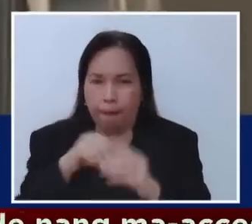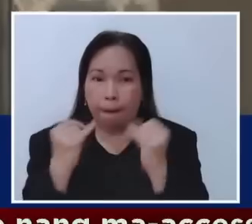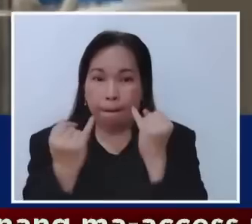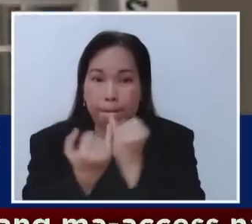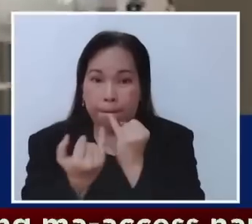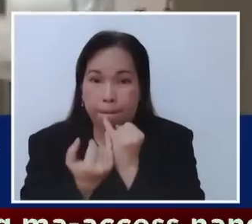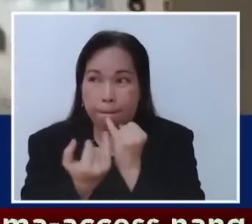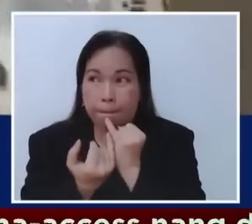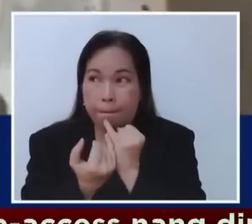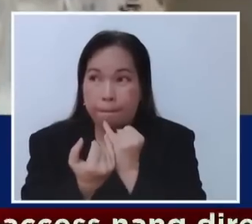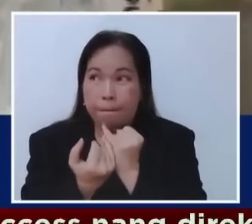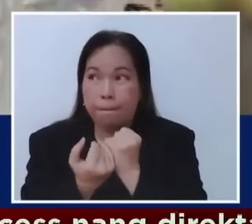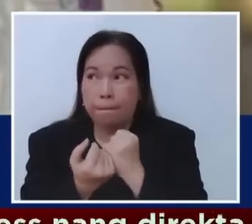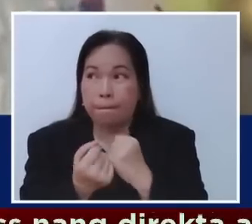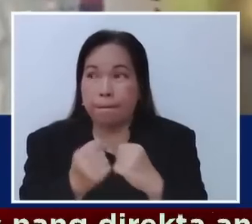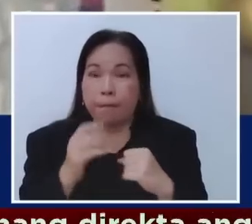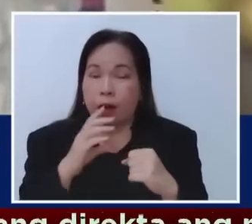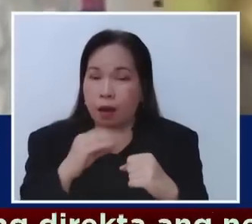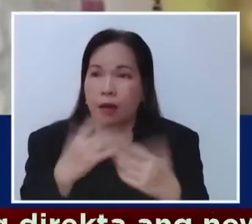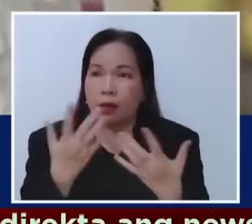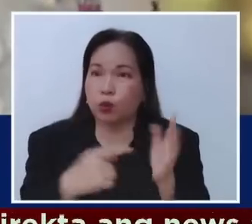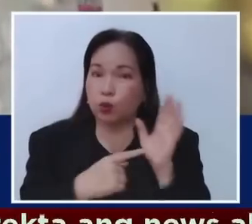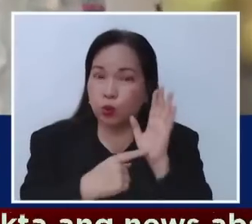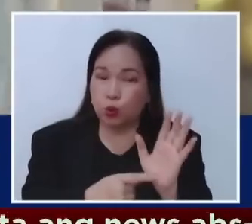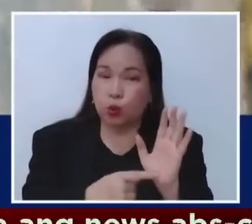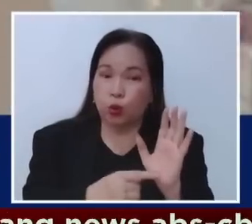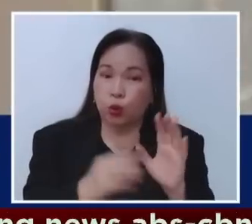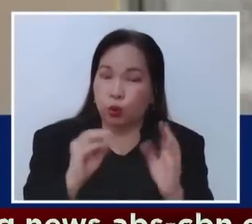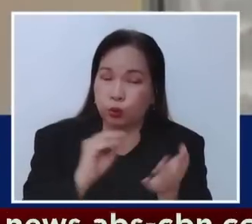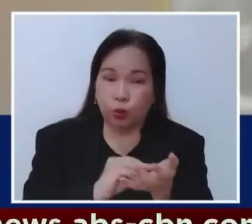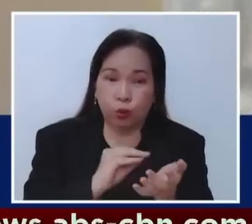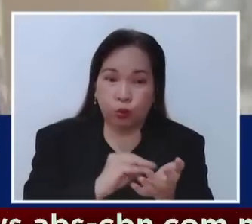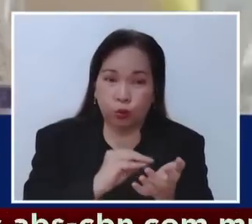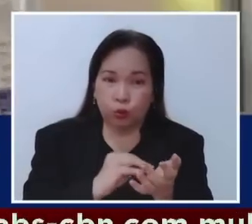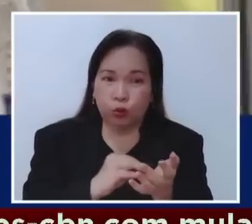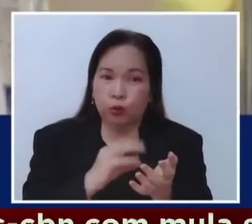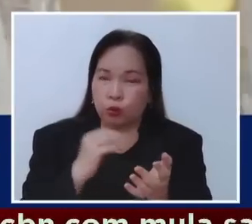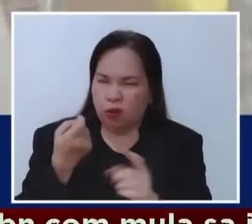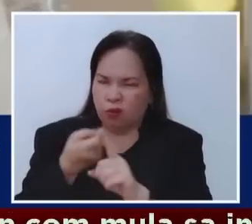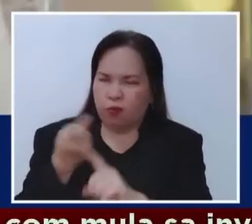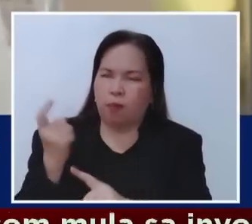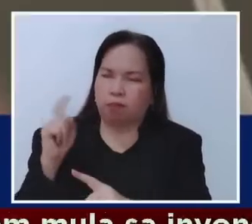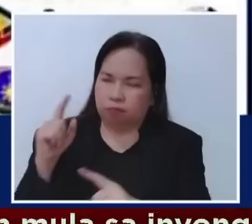pasyente at makapagpapakita ng rekomendasyon mula sa lisensyadong doktor.